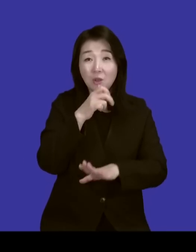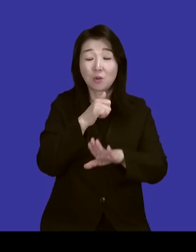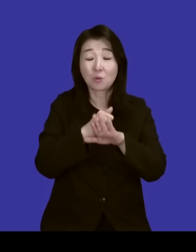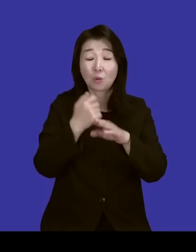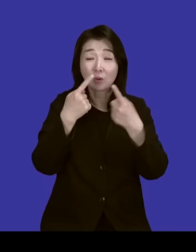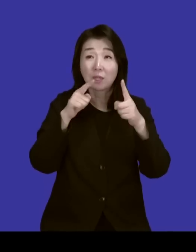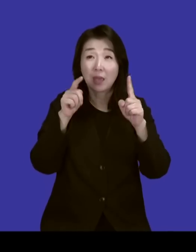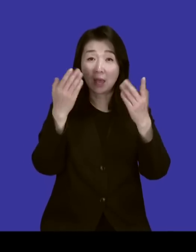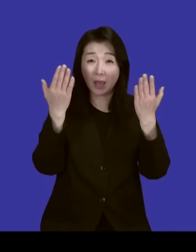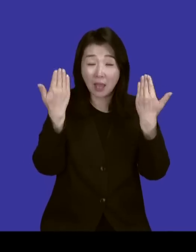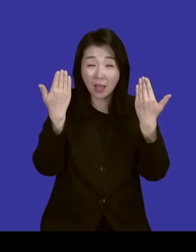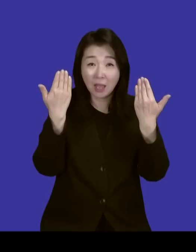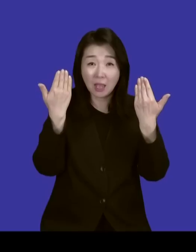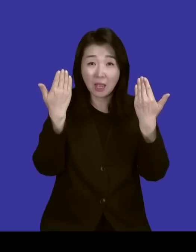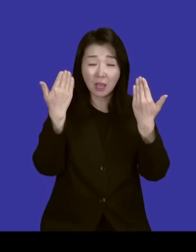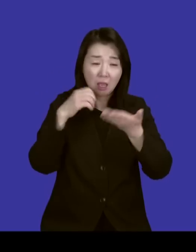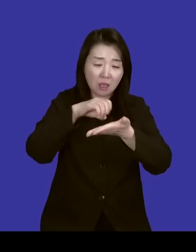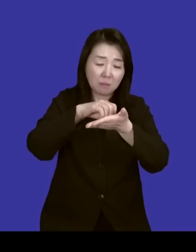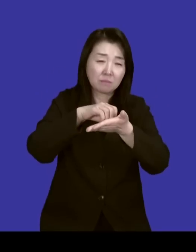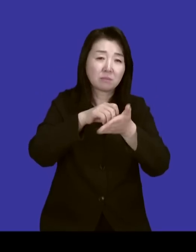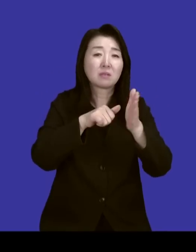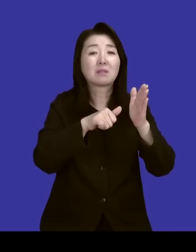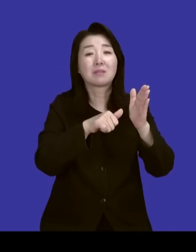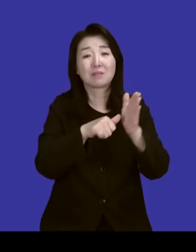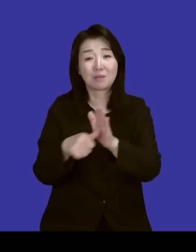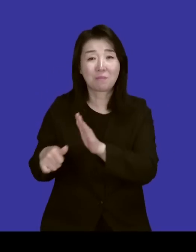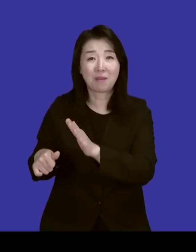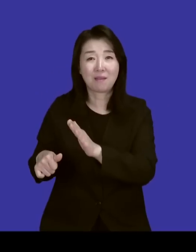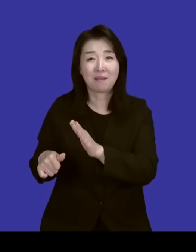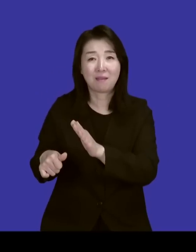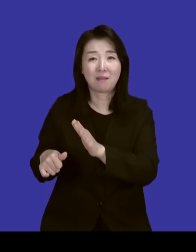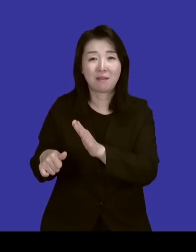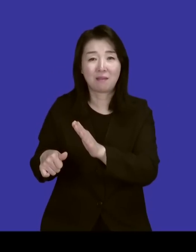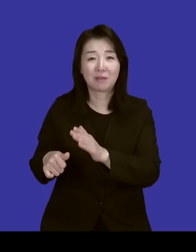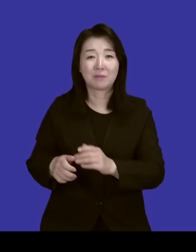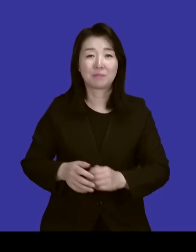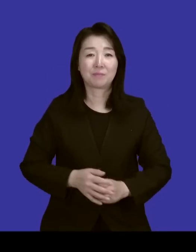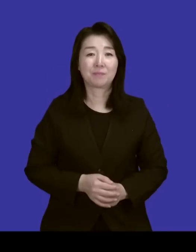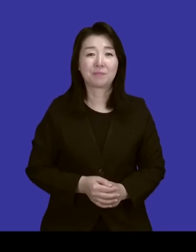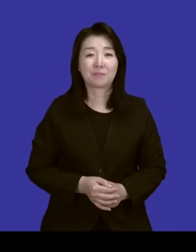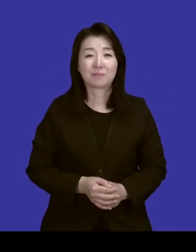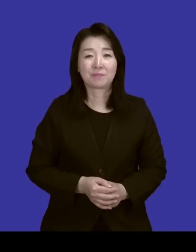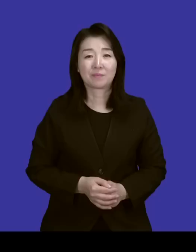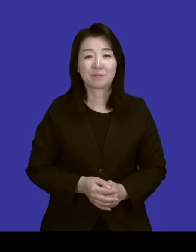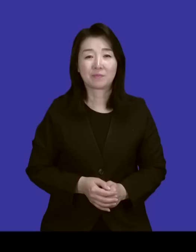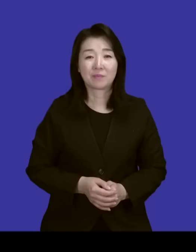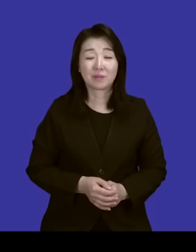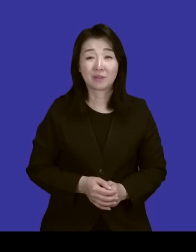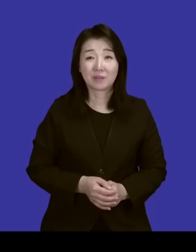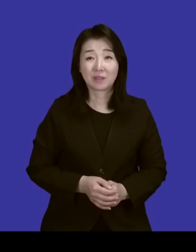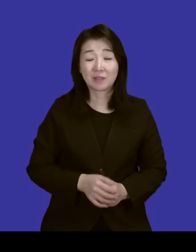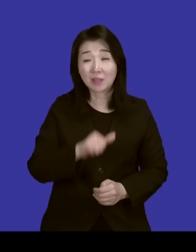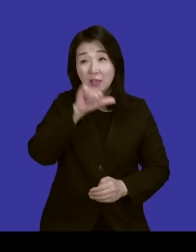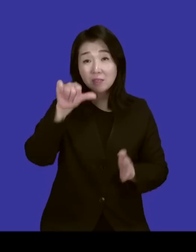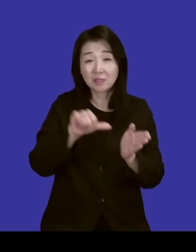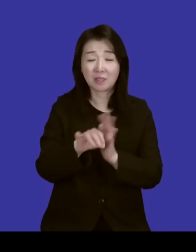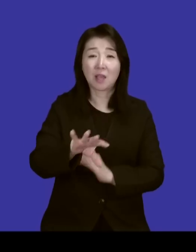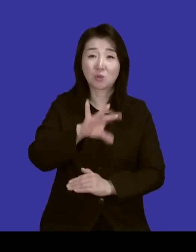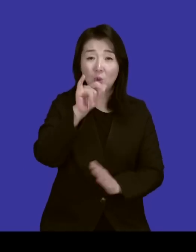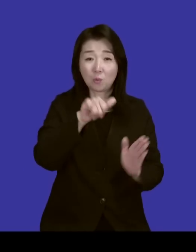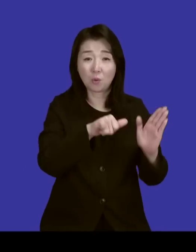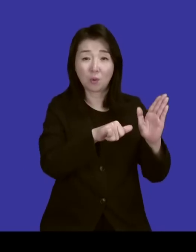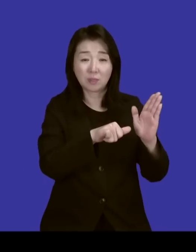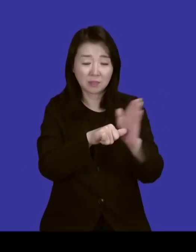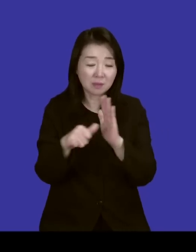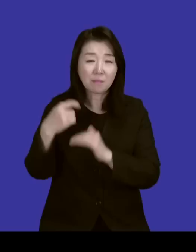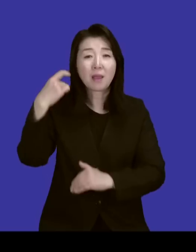예. 실패를 했어요. S대학에 이렇게 지원을 했다가 예. 처음으로 내 인생에서 어떤